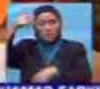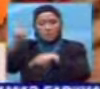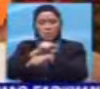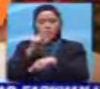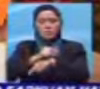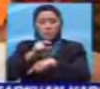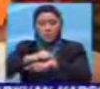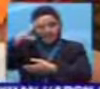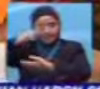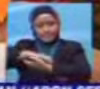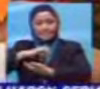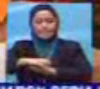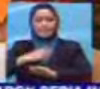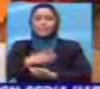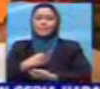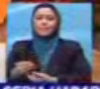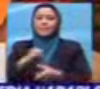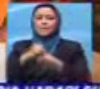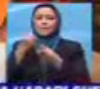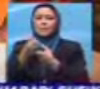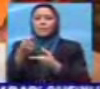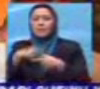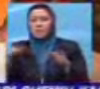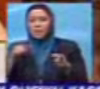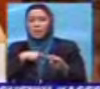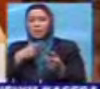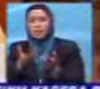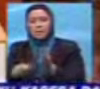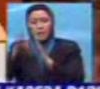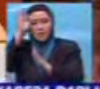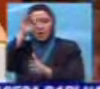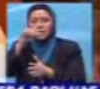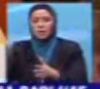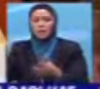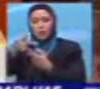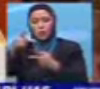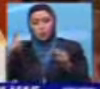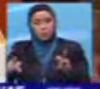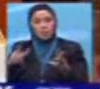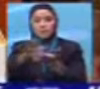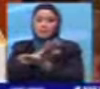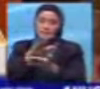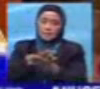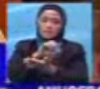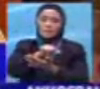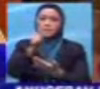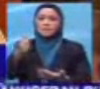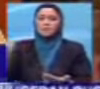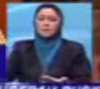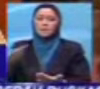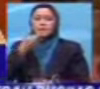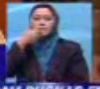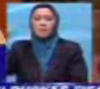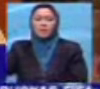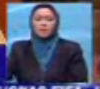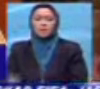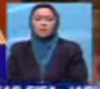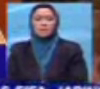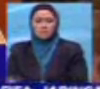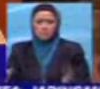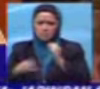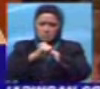ke ataupun bekas-bekas yang lain yang tak gunakan polistiren. Kempen, dalam kempen macam ni memang